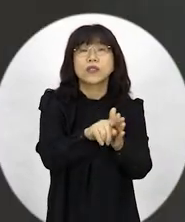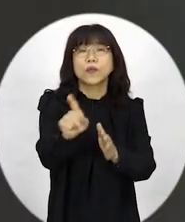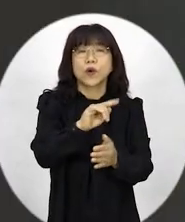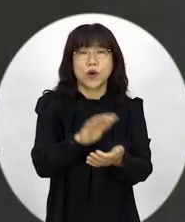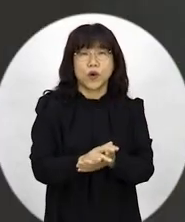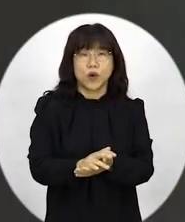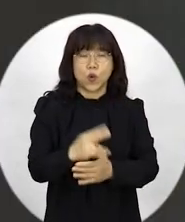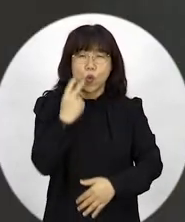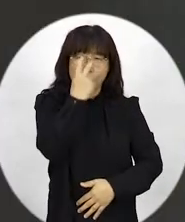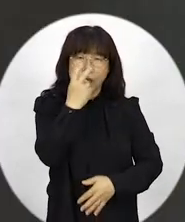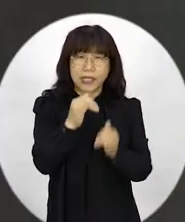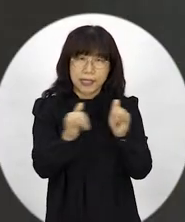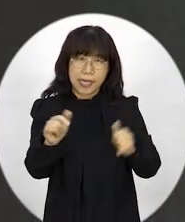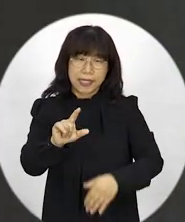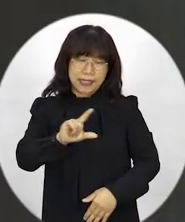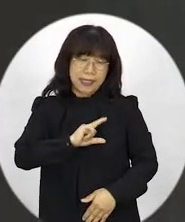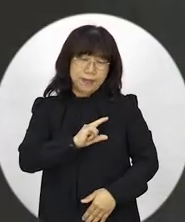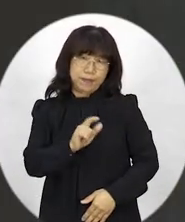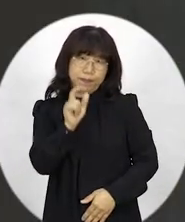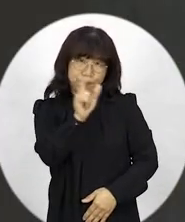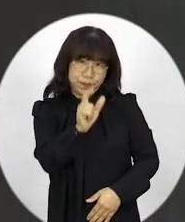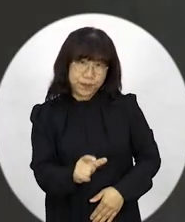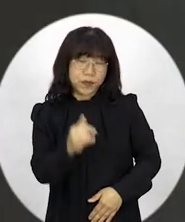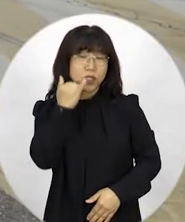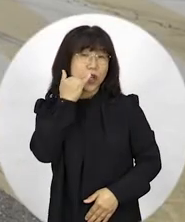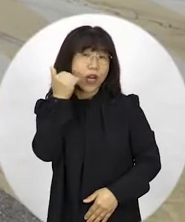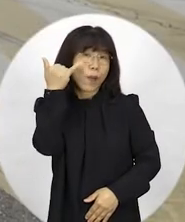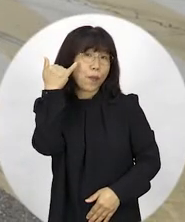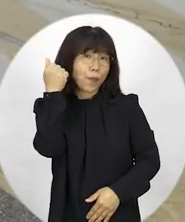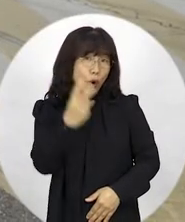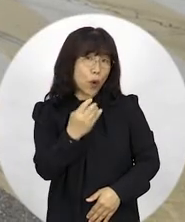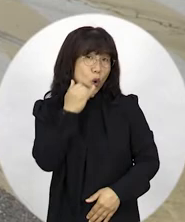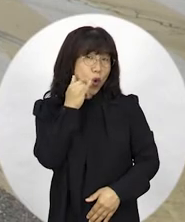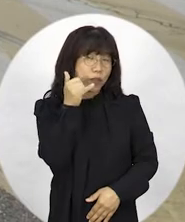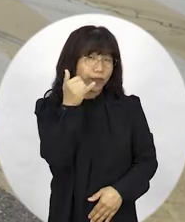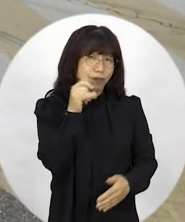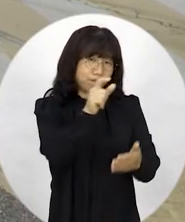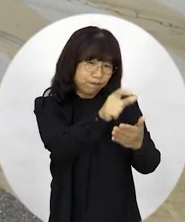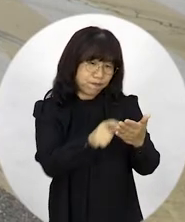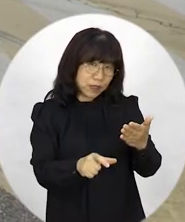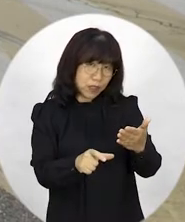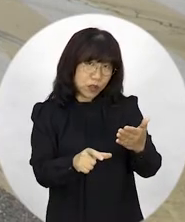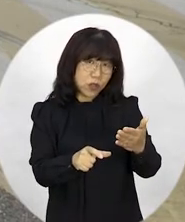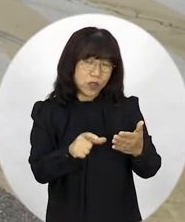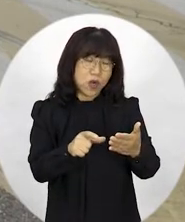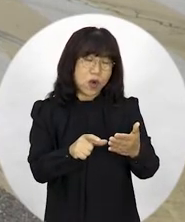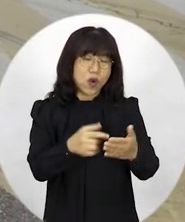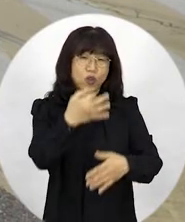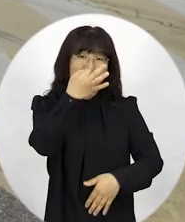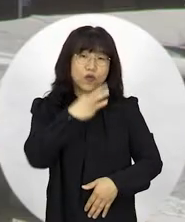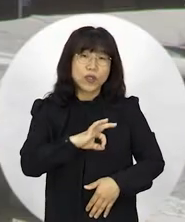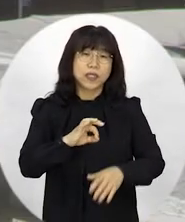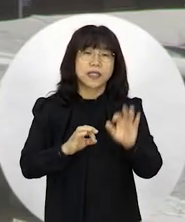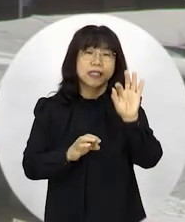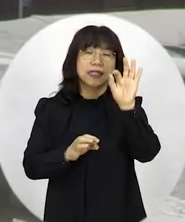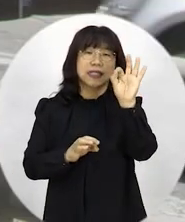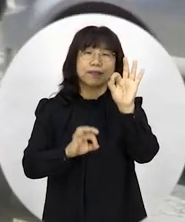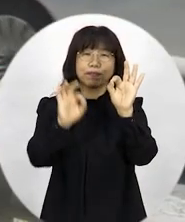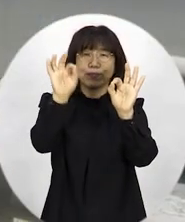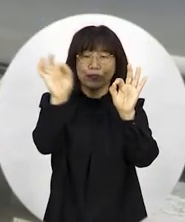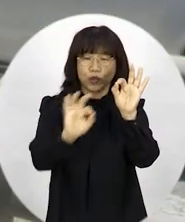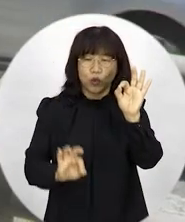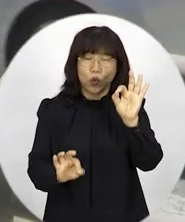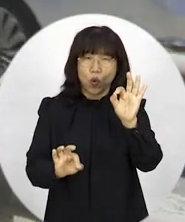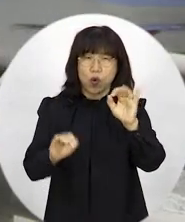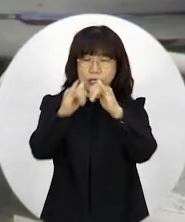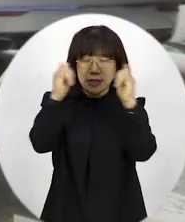해당 단체에는 의류수거함의 관리자의 실명과 연락처를 포기하고 의류 판매수익의 10% 이상을 사회에 기부하고